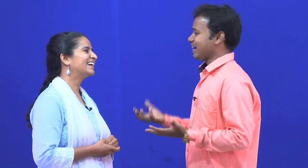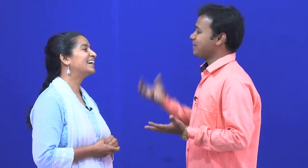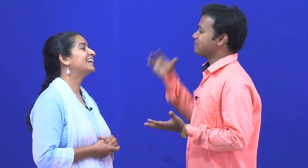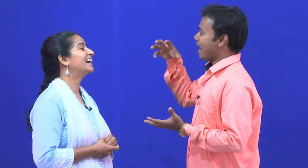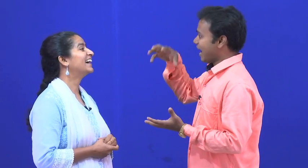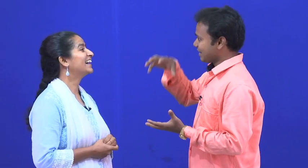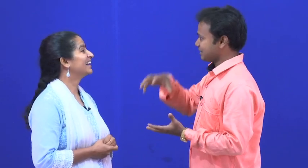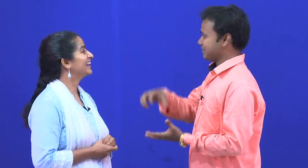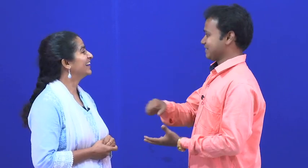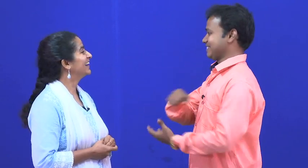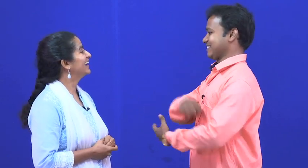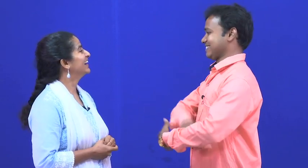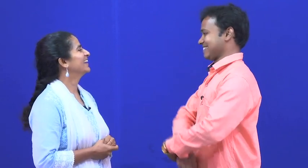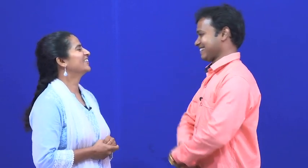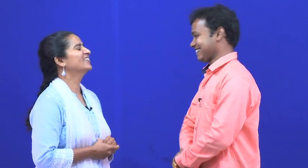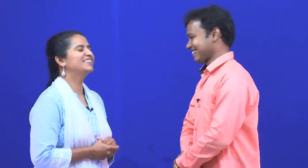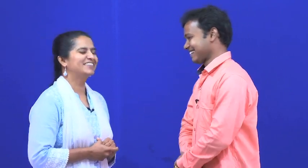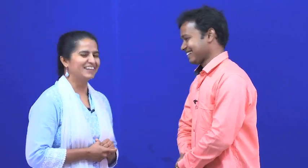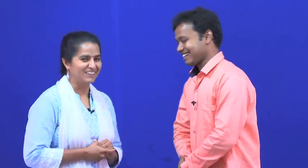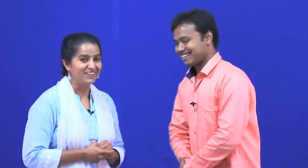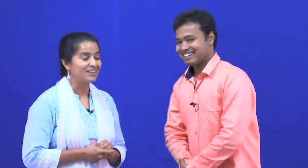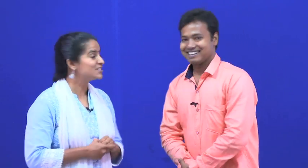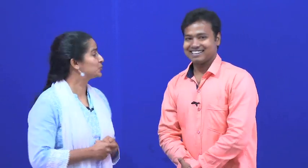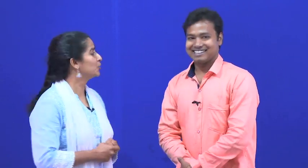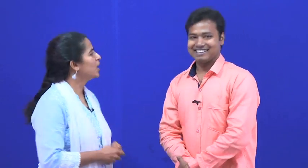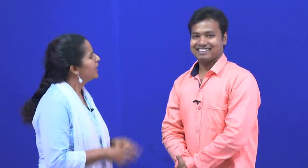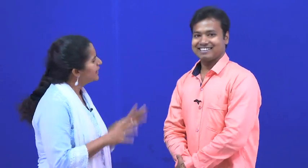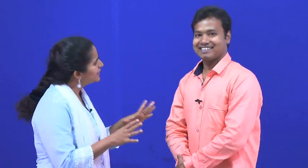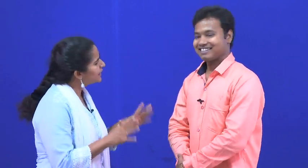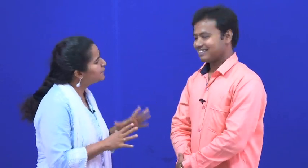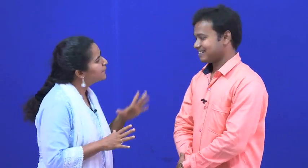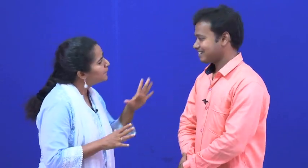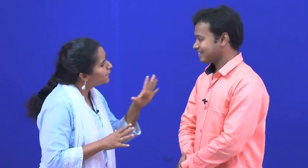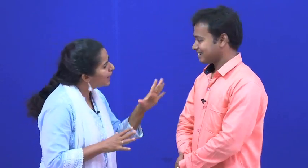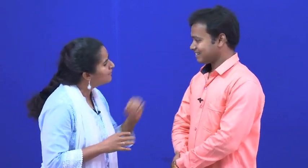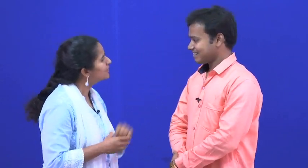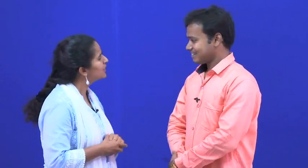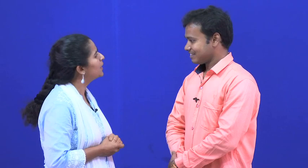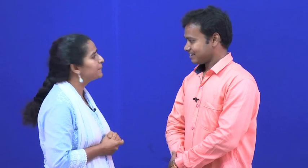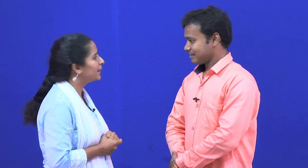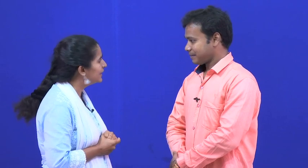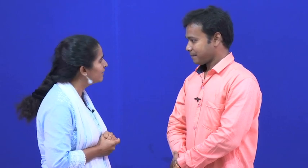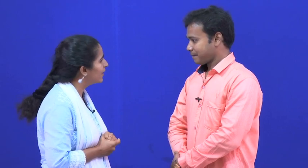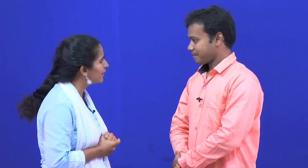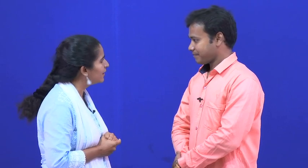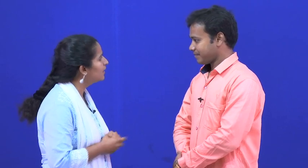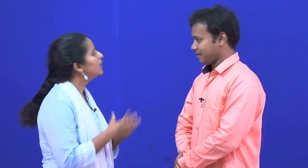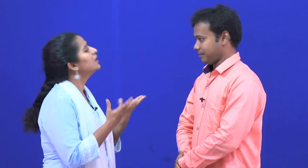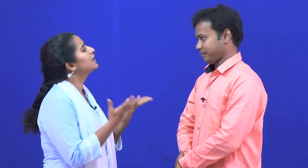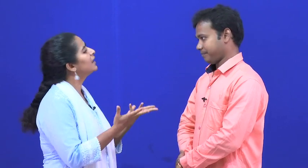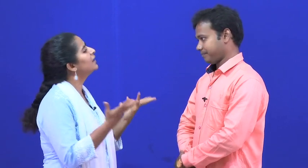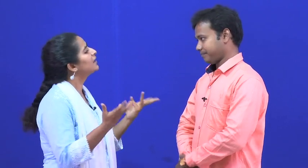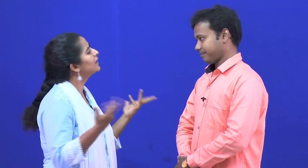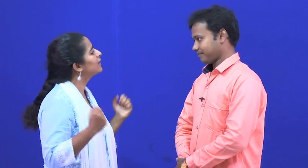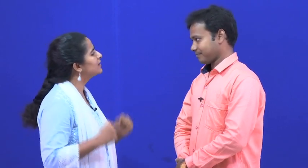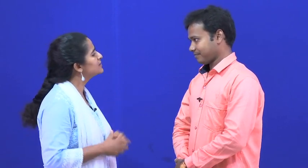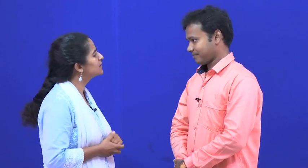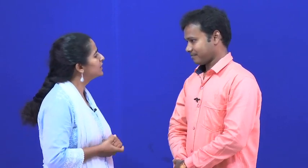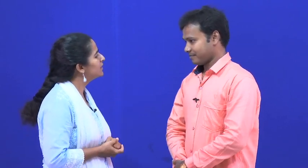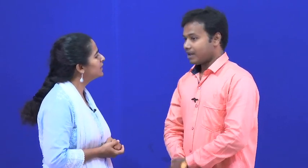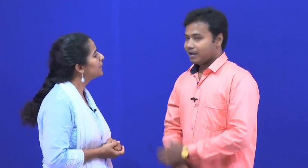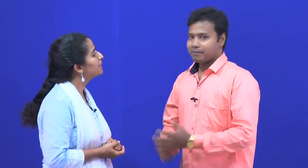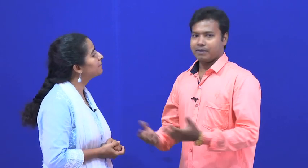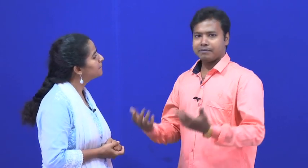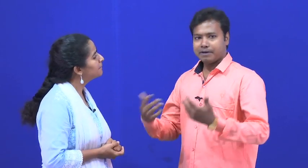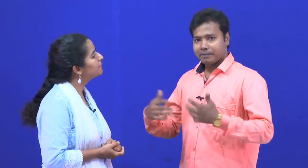Paschima Bangaha Bharata varse asti. Uttamam. Astu. Idanim bhavataha parivare kaha kaha